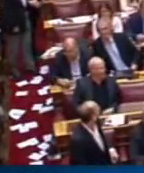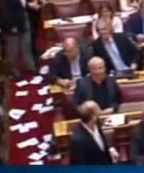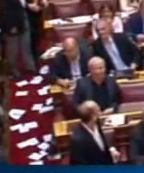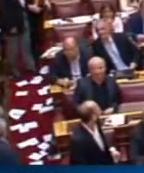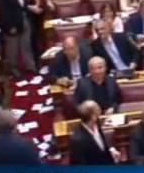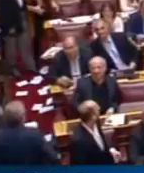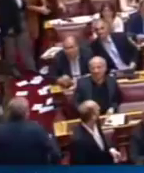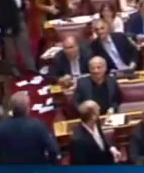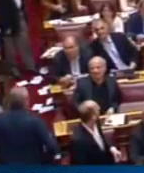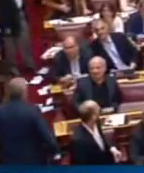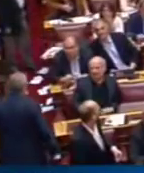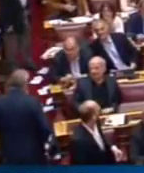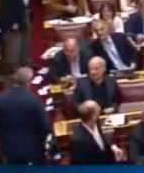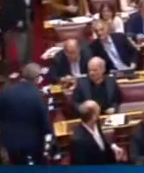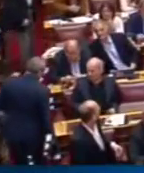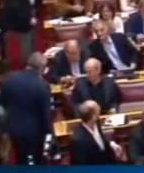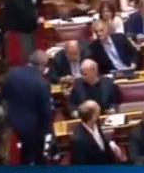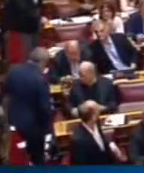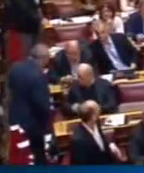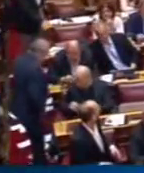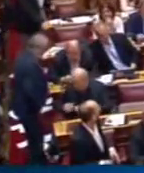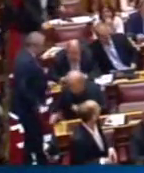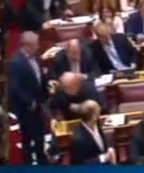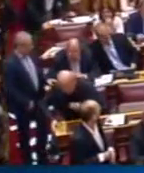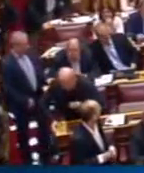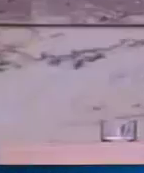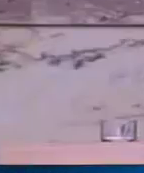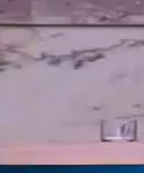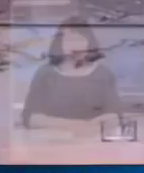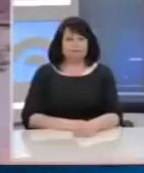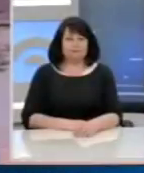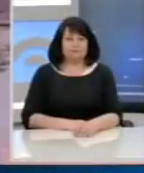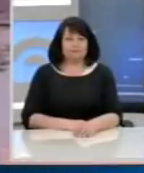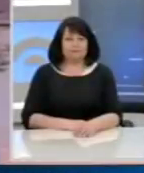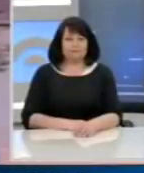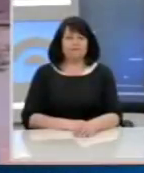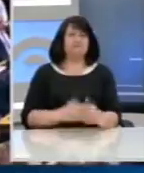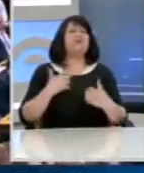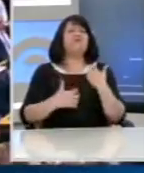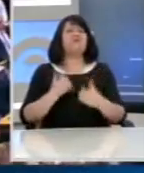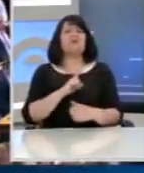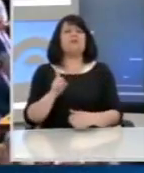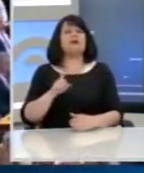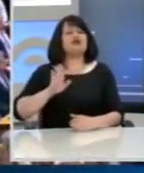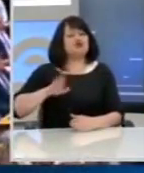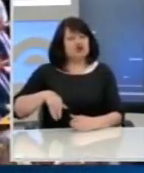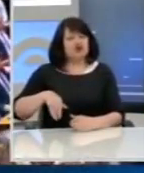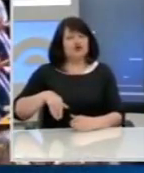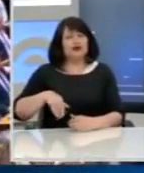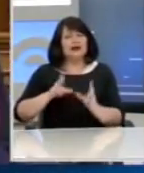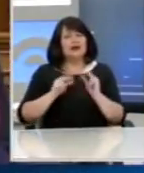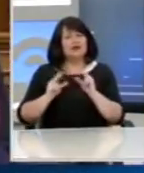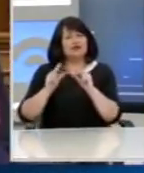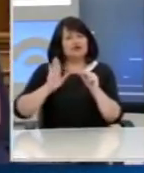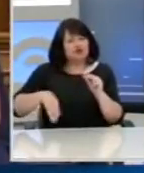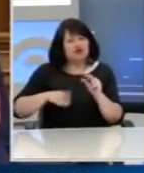Θα είστε στη συζήτηση. Παρακαλώ. Μην ανησυχείτε. Στο τέλος της συζήτησης έχει μεγαλύτερο